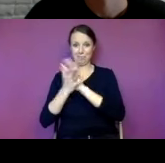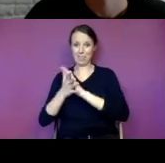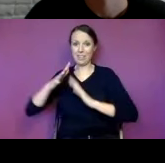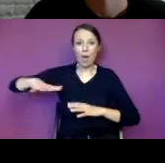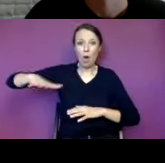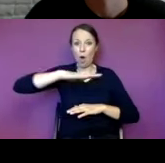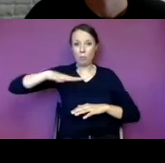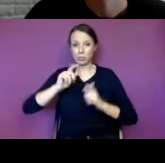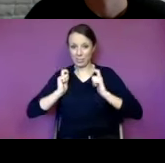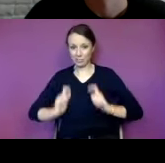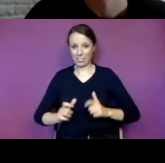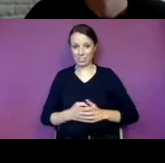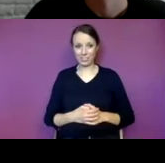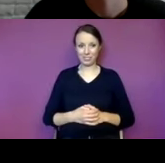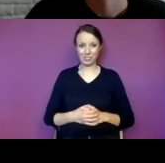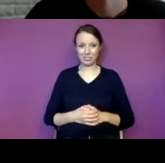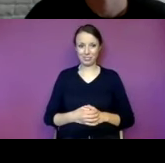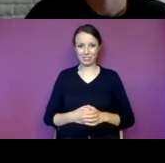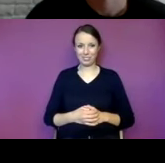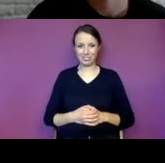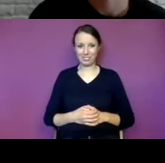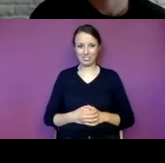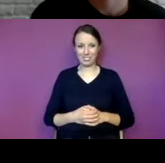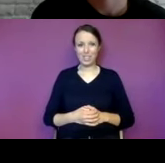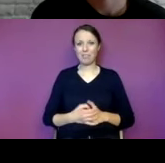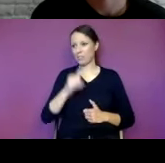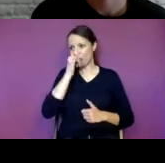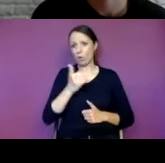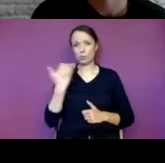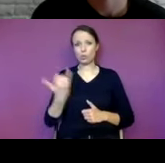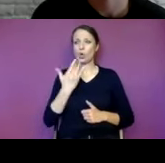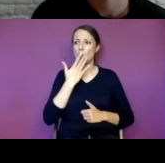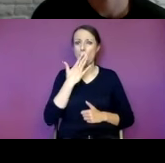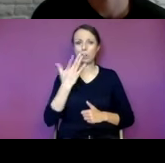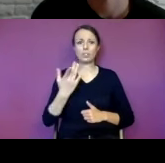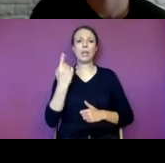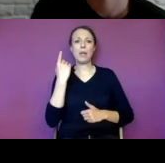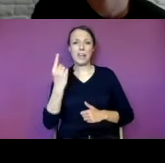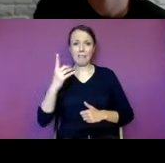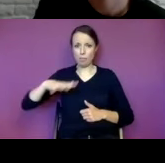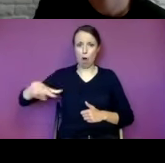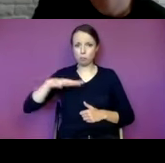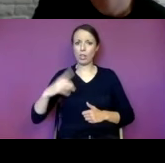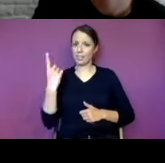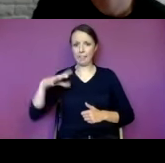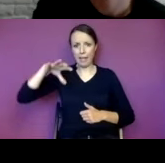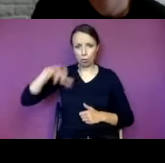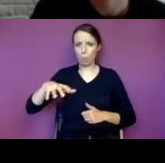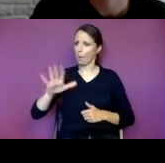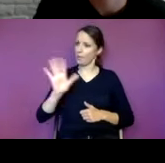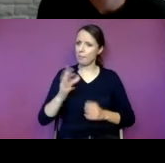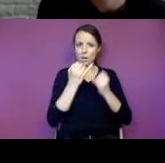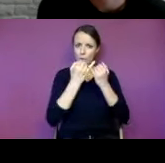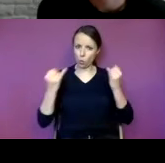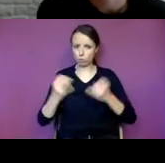Tak? No, też nie można tego określenia ciągle przypisywać do jednej tylko kategorii. Natomiast